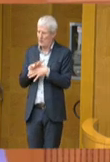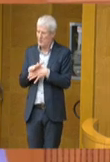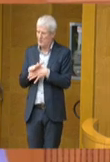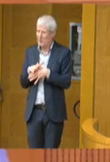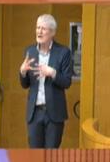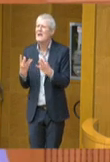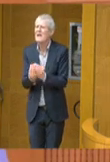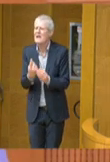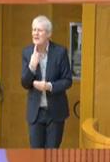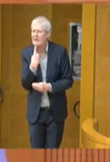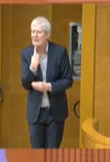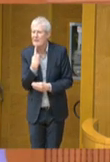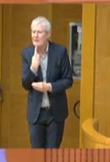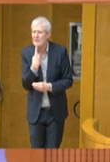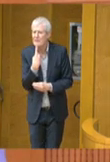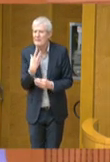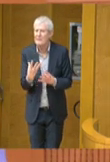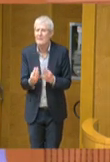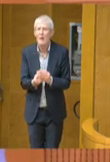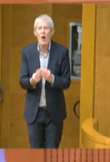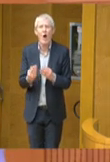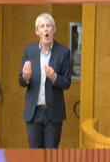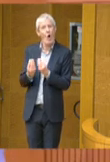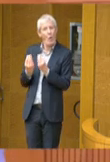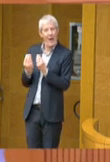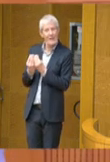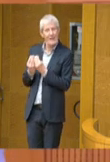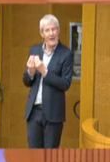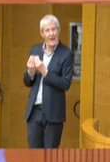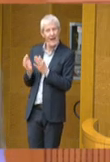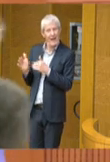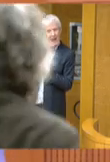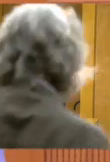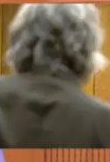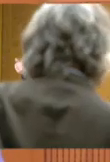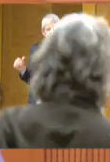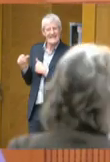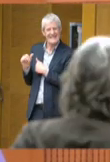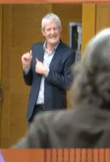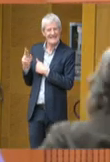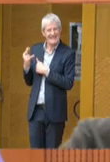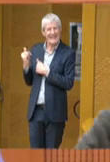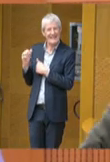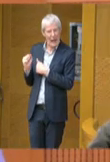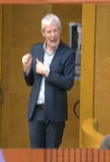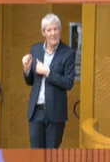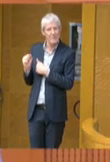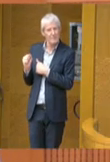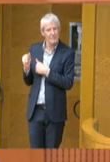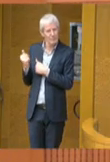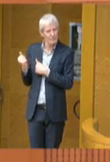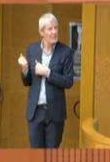era con te? Con me era una mia compagna di classe, Siria Principe. Siria Principe, ci diamo anche lei